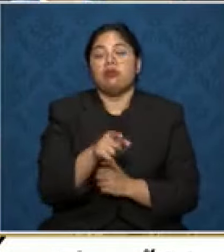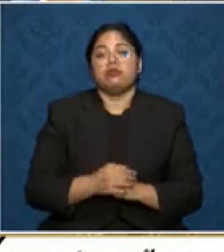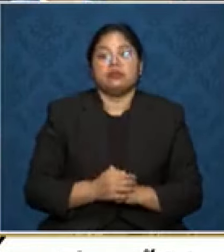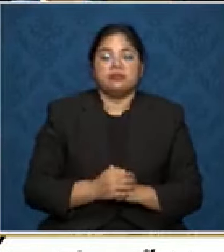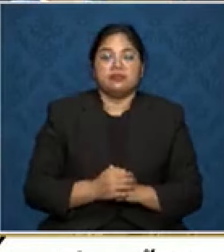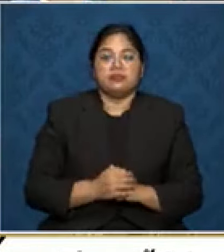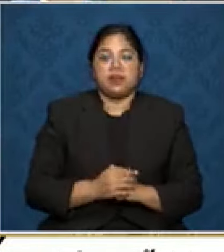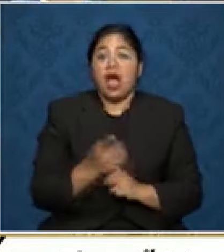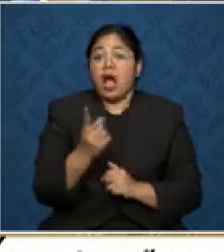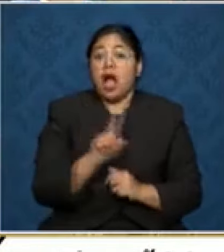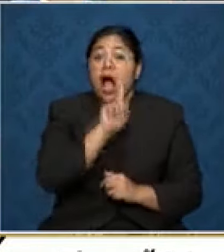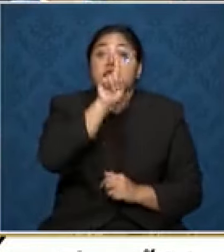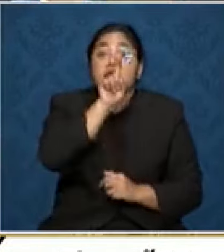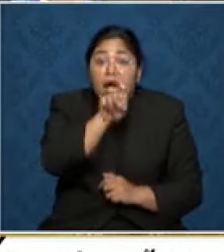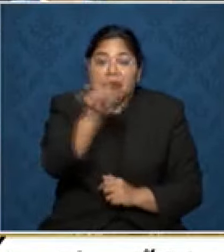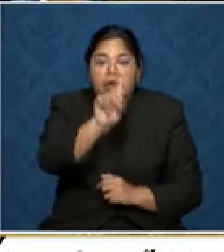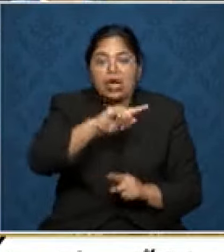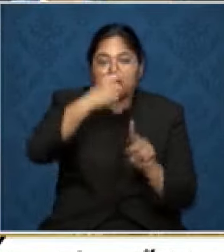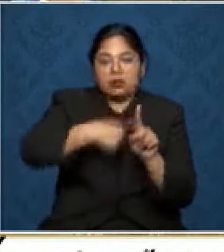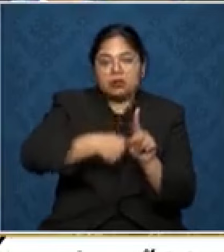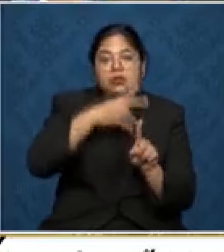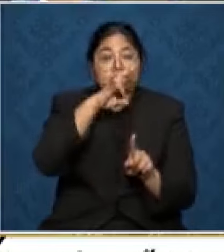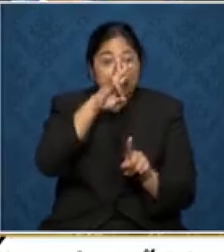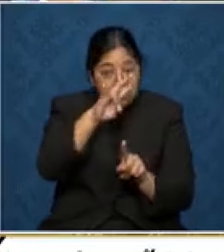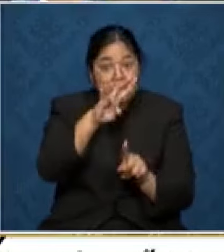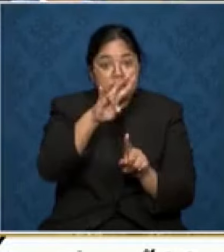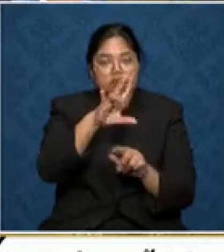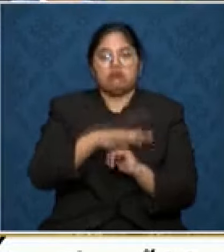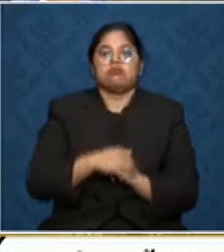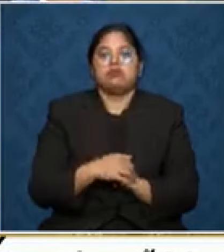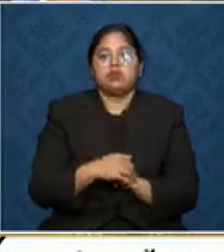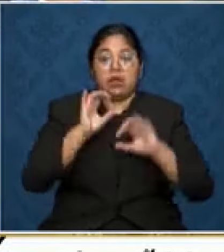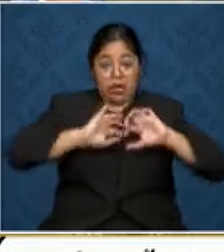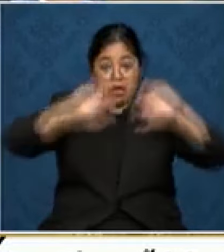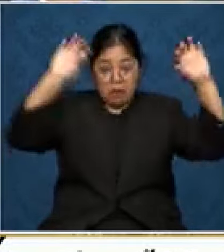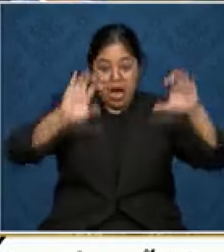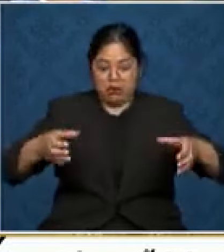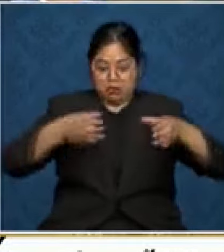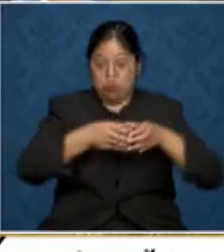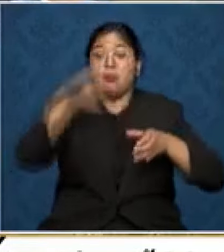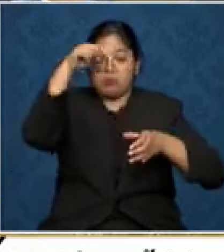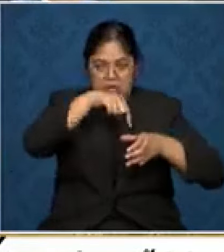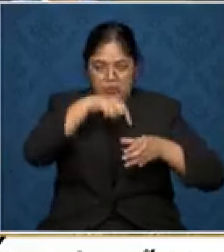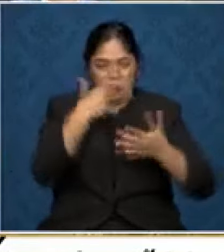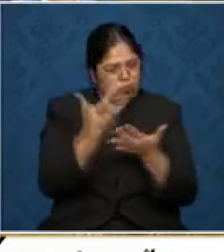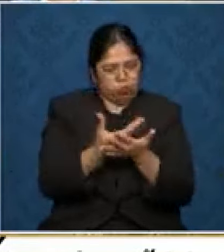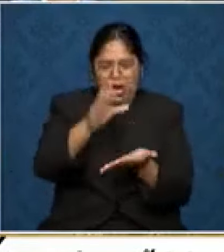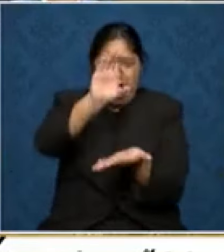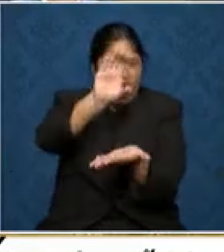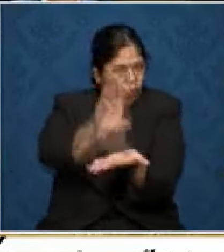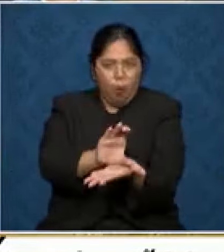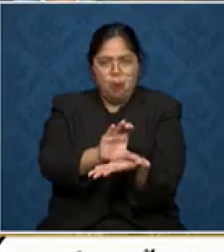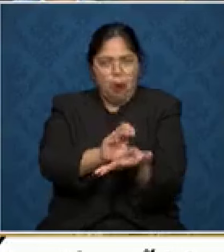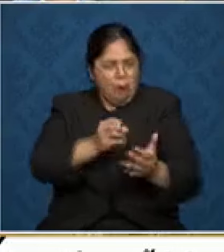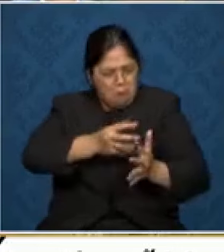คือทำไม 7เดือนรัฐบาลชุดนี้ใช้เงินไปแล้วมากมายขนาดนี้